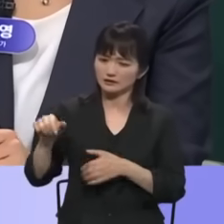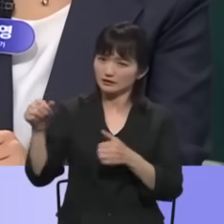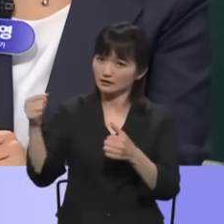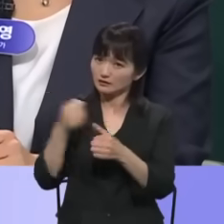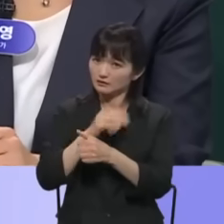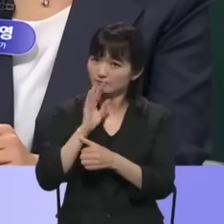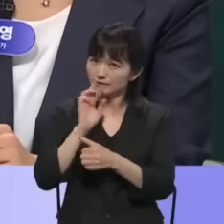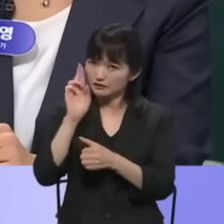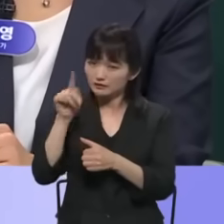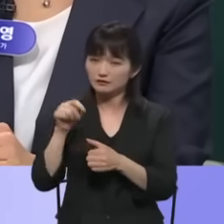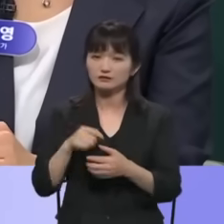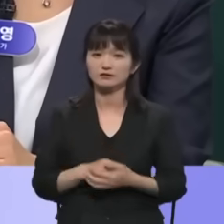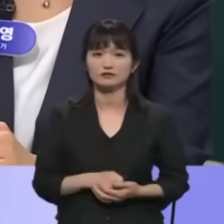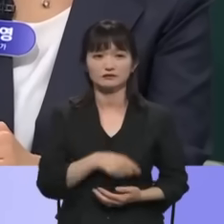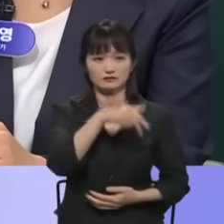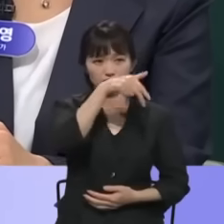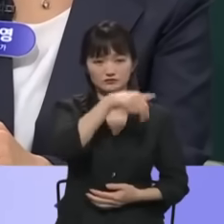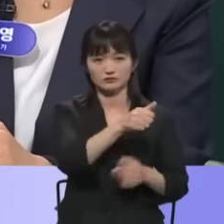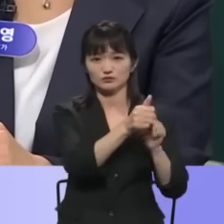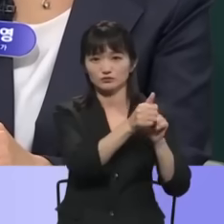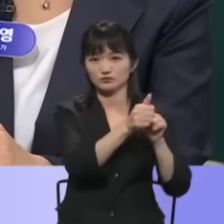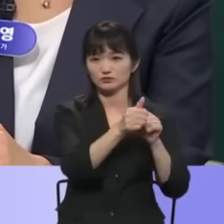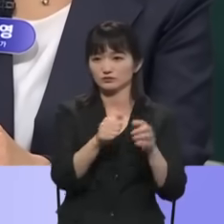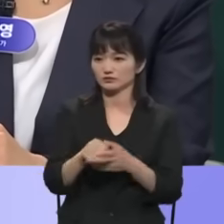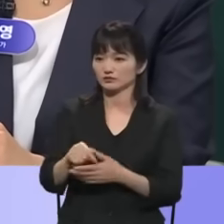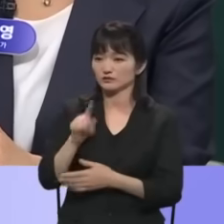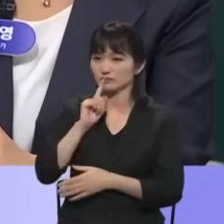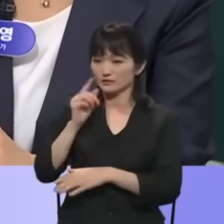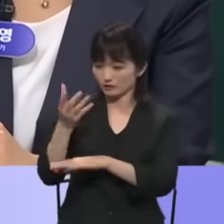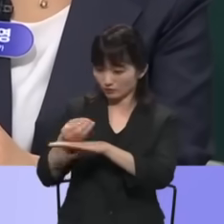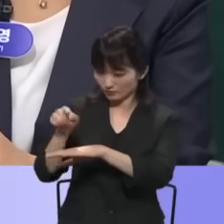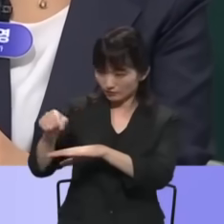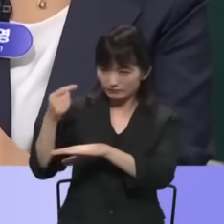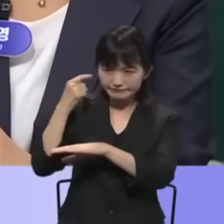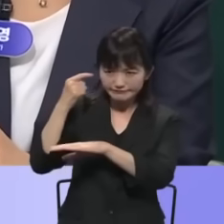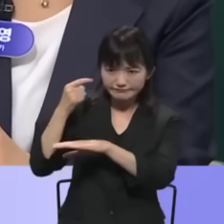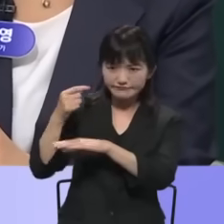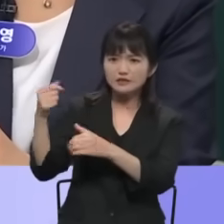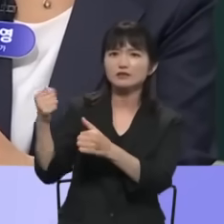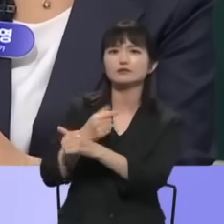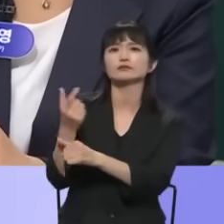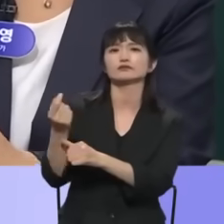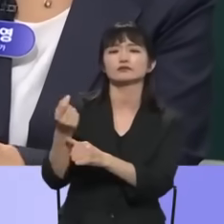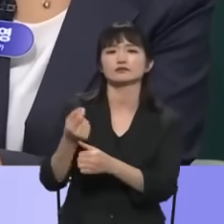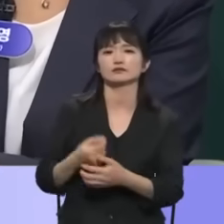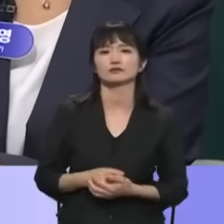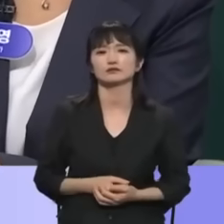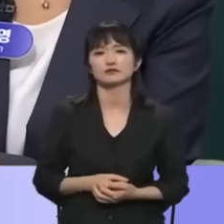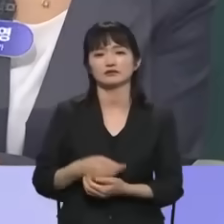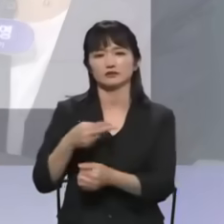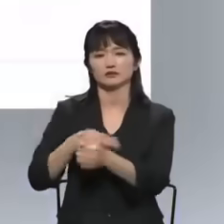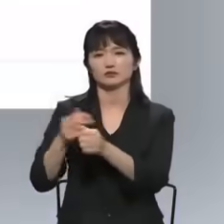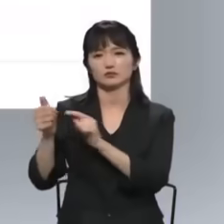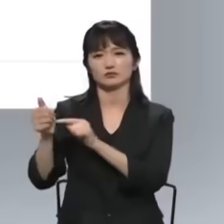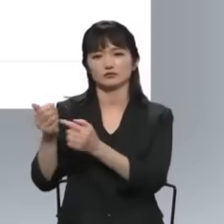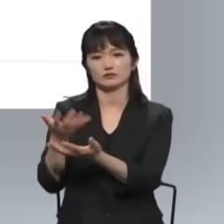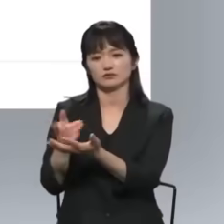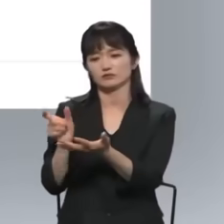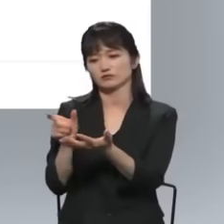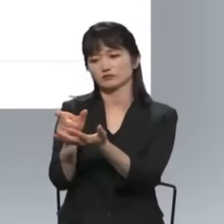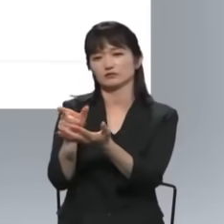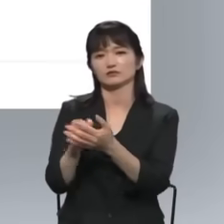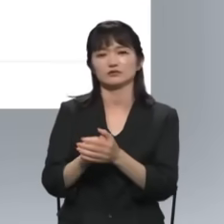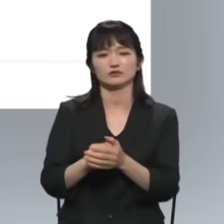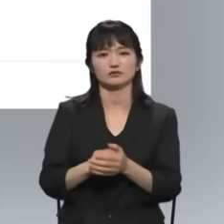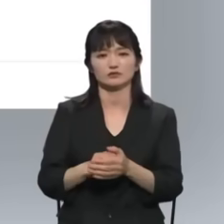주호미 씨는 그것을 이제 학대라고 생각을 하는 거고 말씀하신 것처럼 그 선생님은 교사 경위서에 이제 그